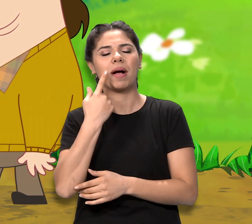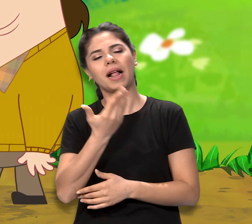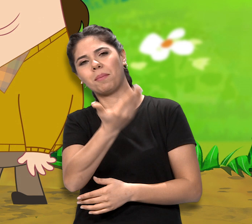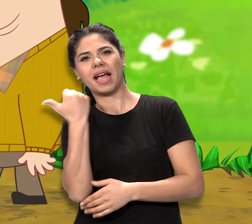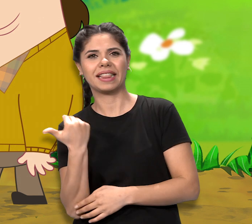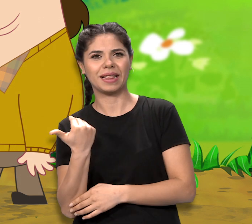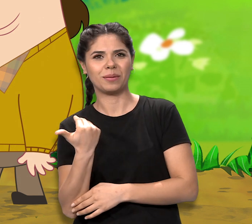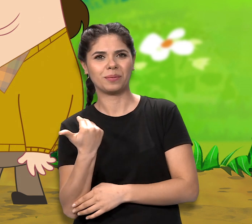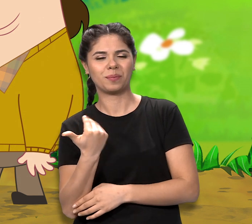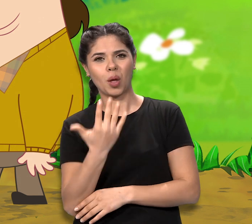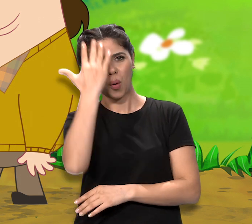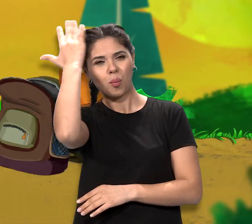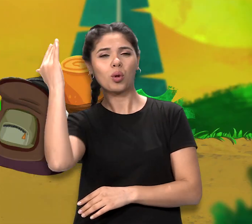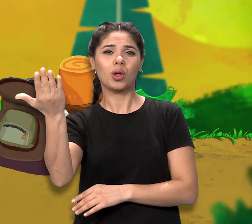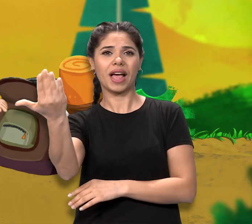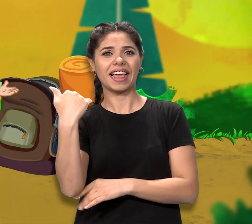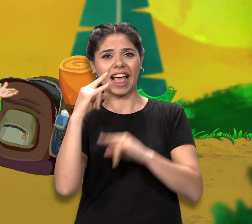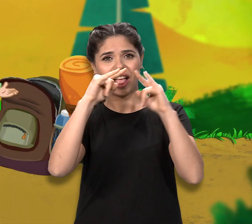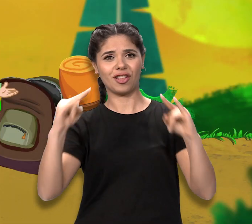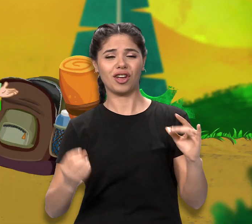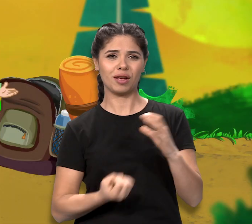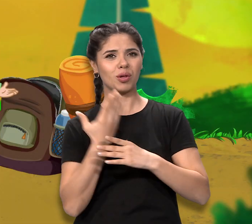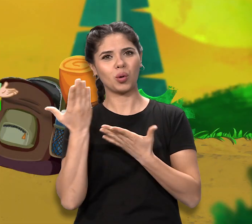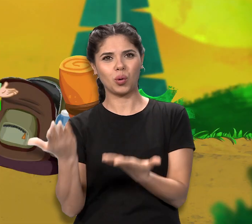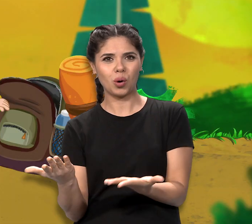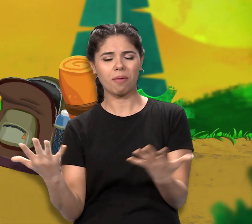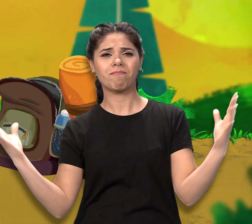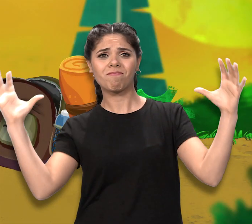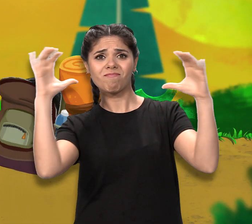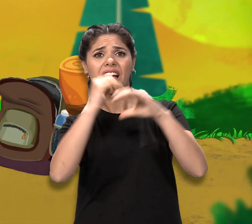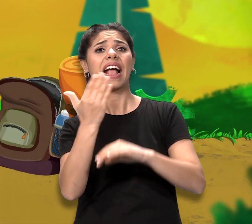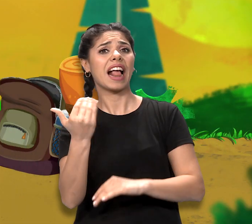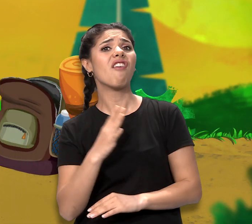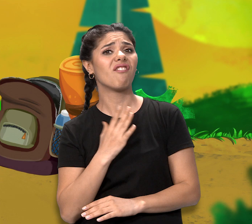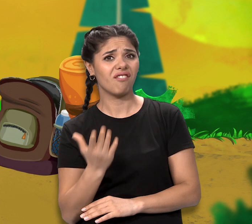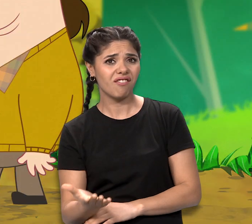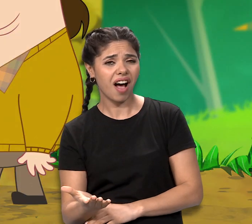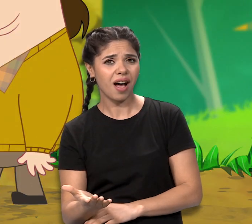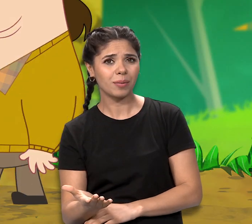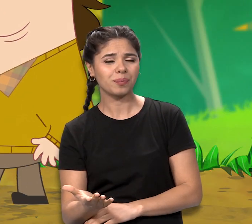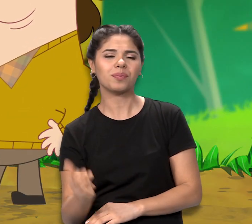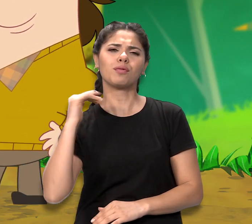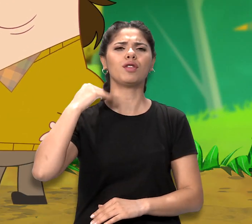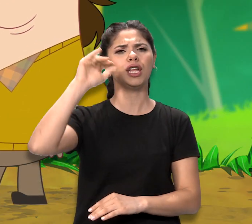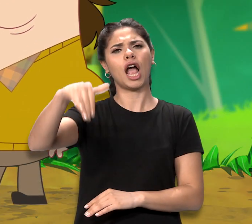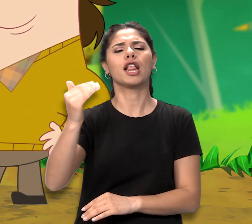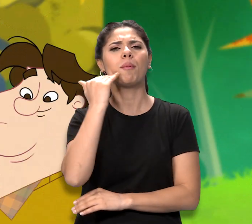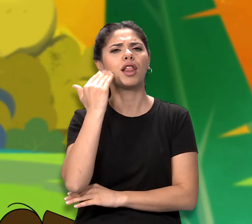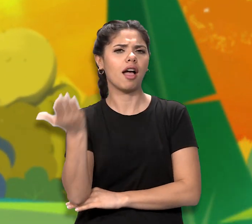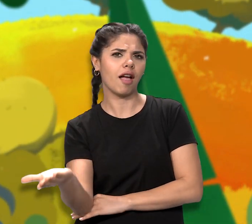bakalım. Mutlu, hadi gel çadırımızı kuralım. Hava kararmak üzere. Geldim